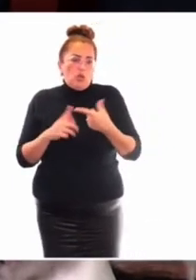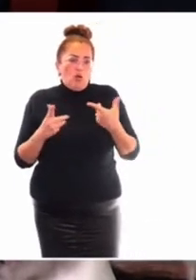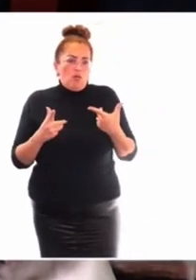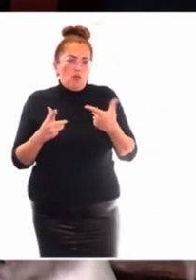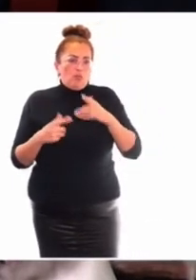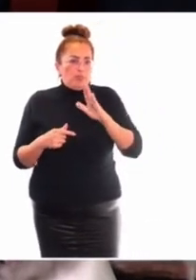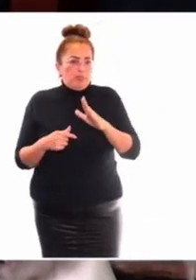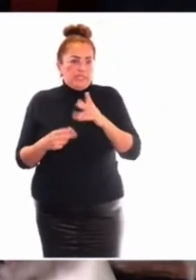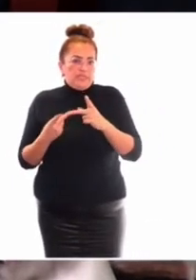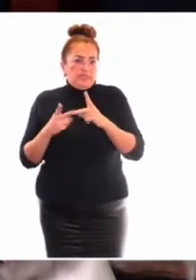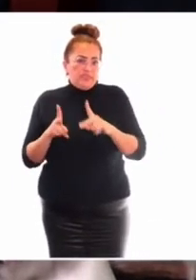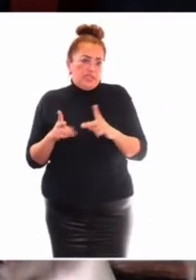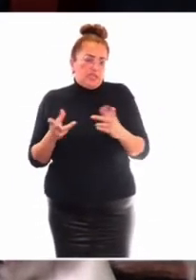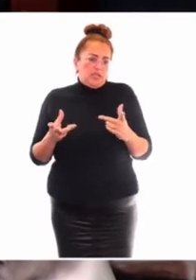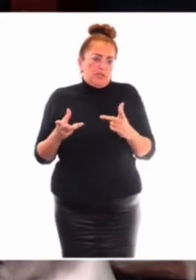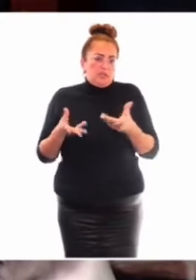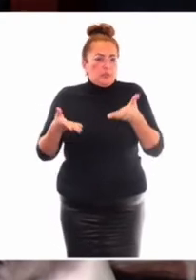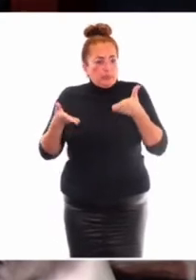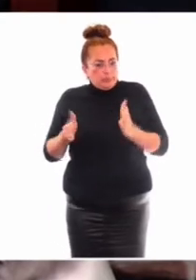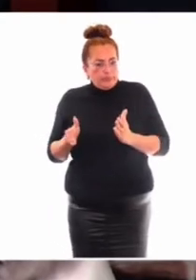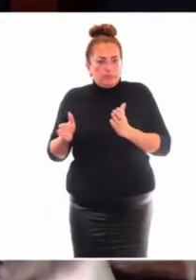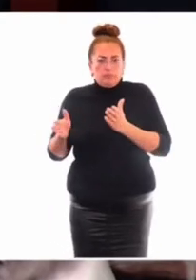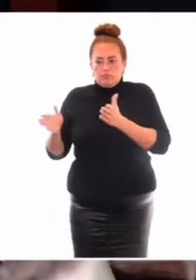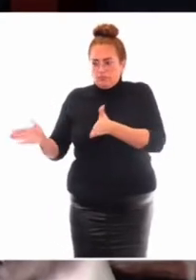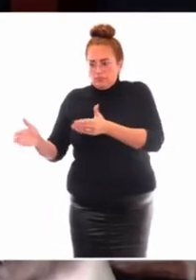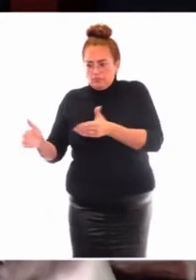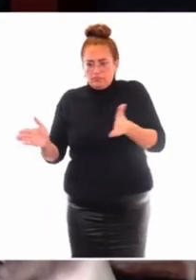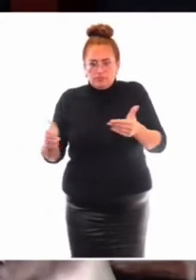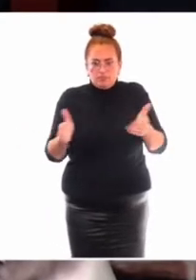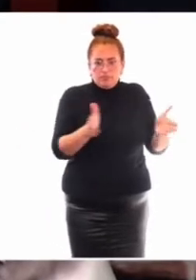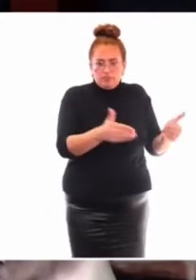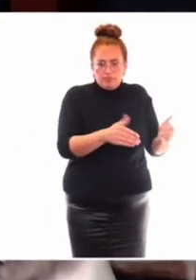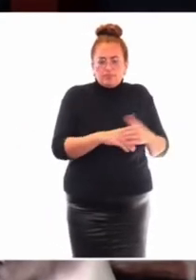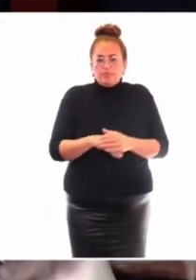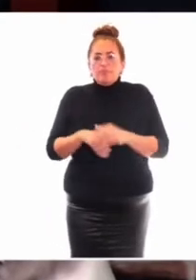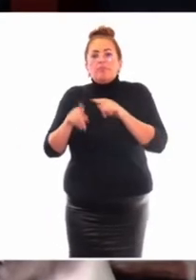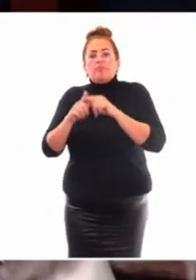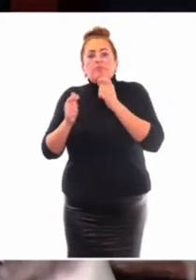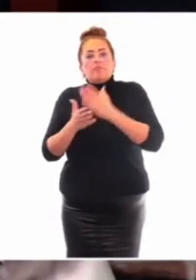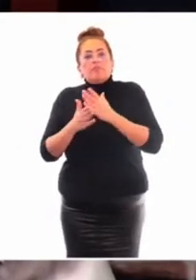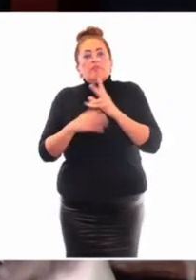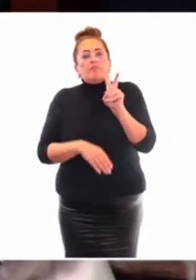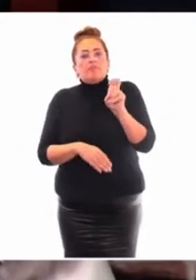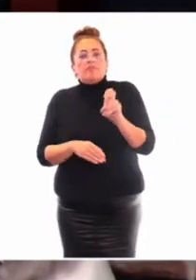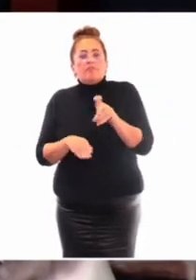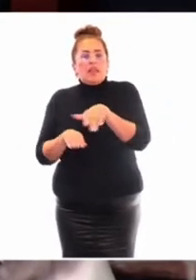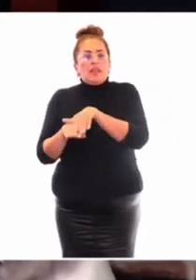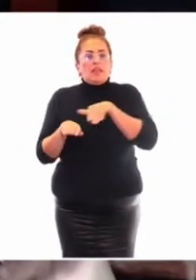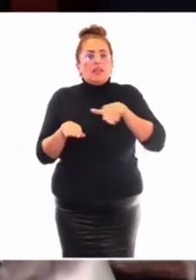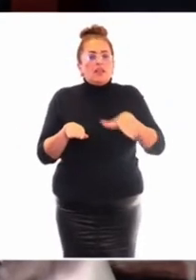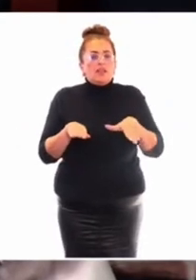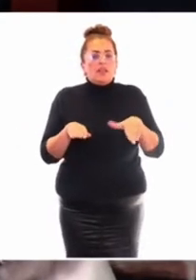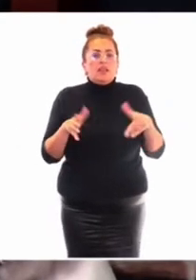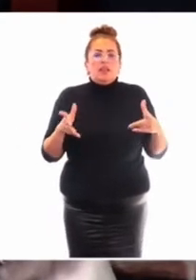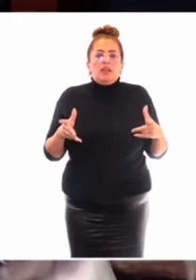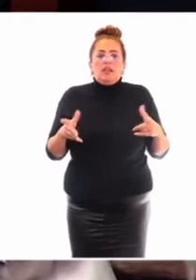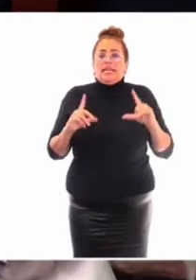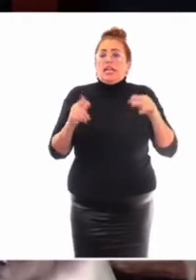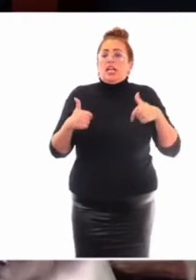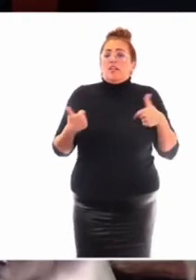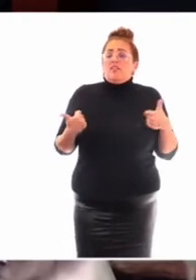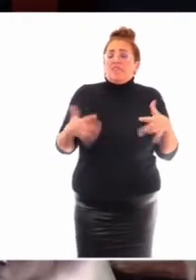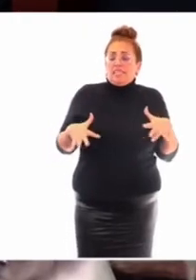municipale. À propos du périscolaire et des classes vertes, il y avait par le passé une délibération qui, en